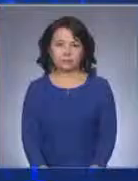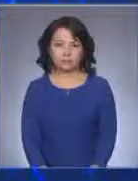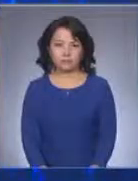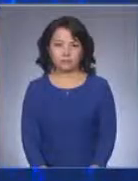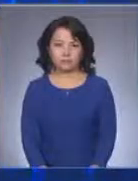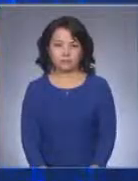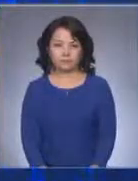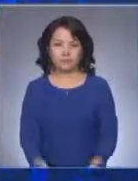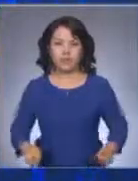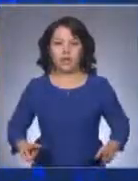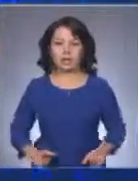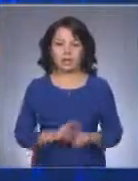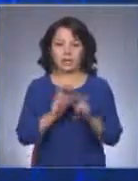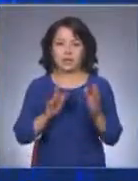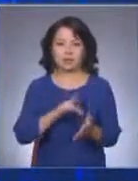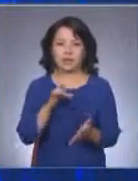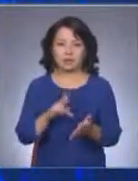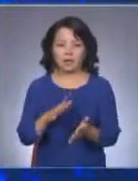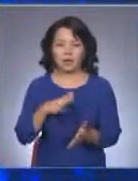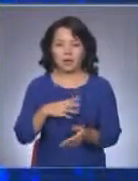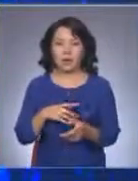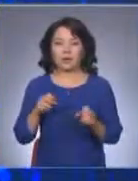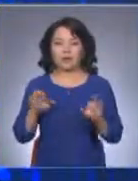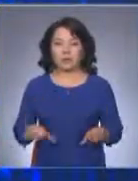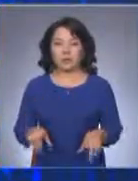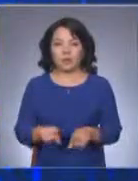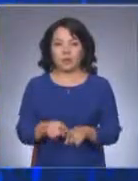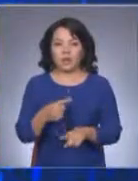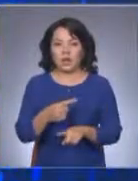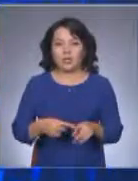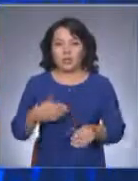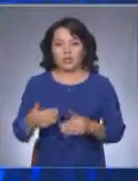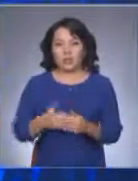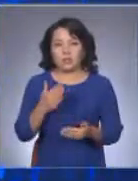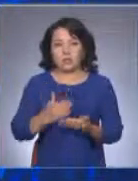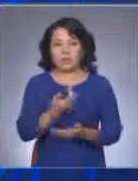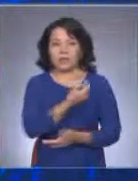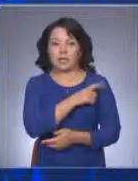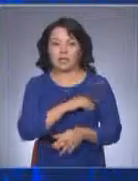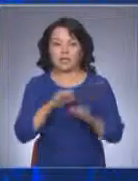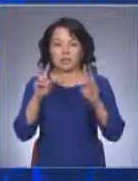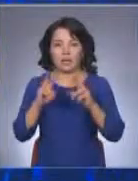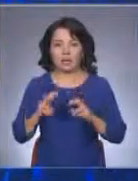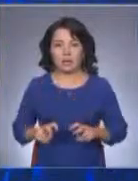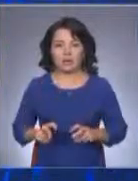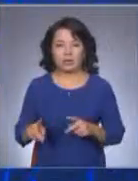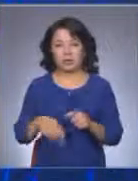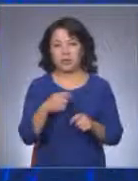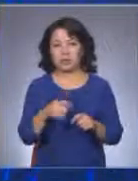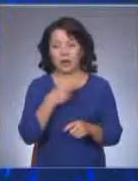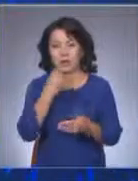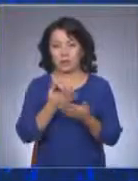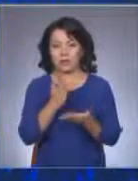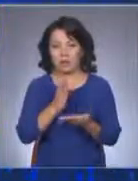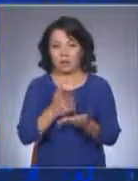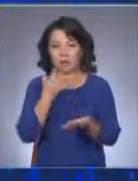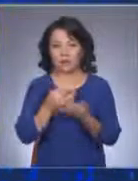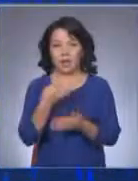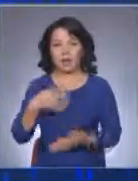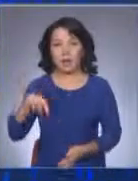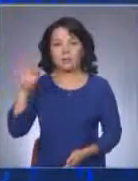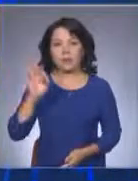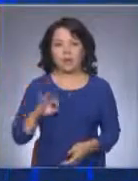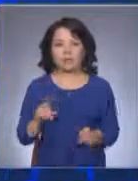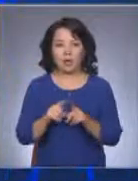Өзге де тақырыптар. Астана қаласындағы сауда орындарының жартысына жуығы санитарлық талаптарды бұзып отыр. Сауда нысандарының